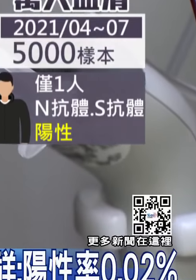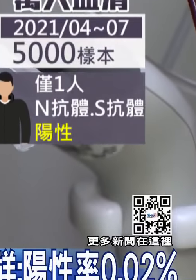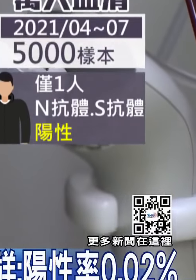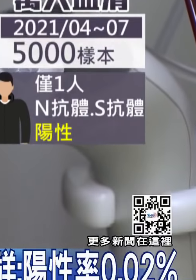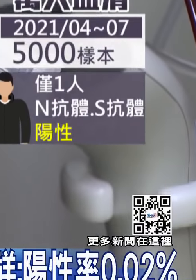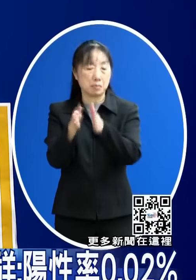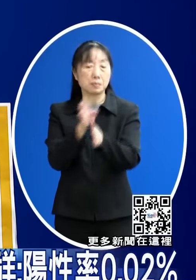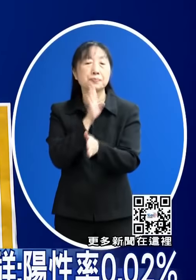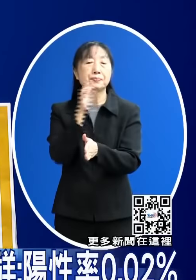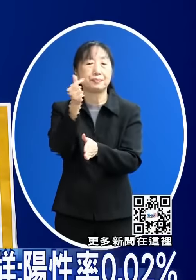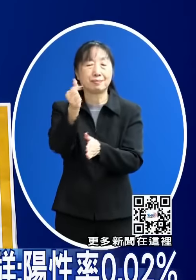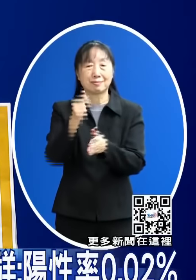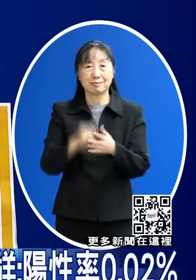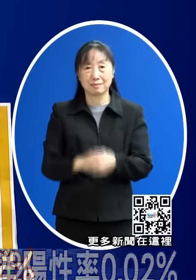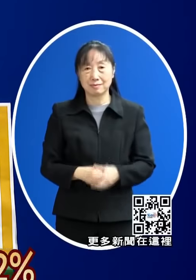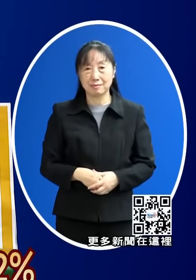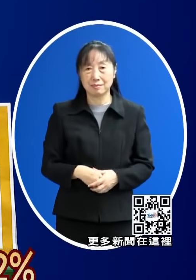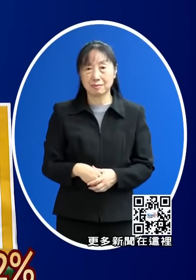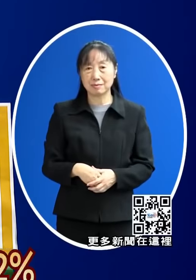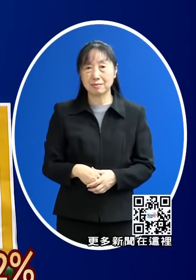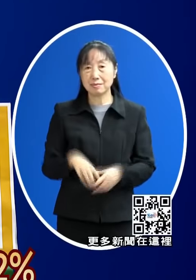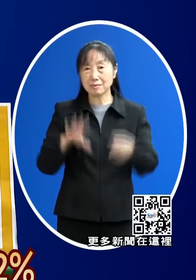体是阳性。 它的阳性率是